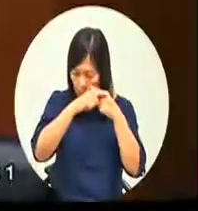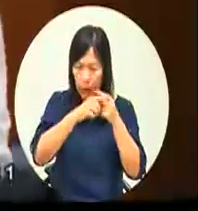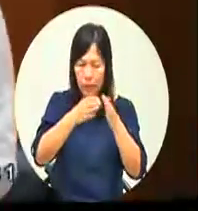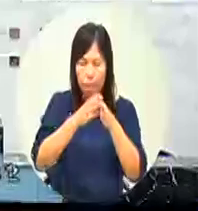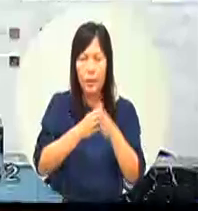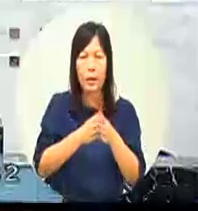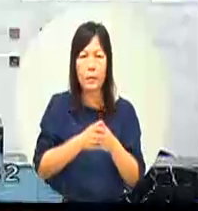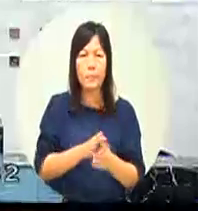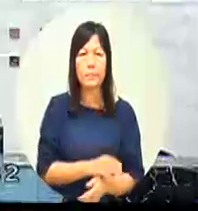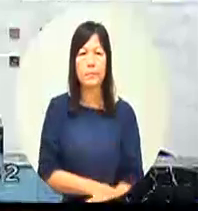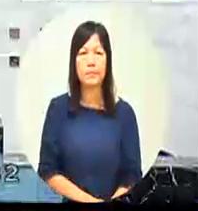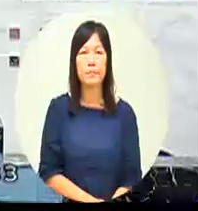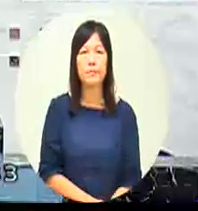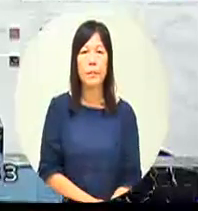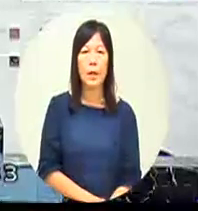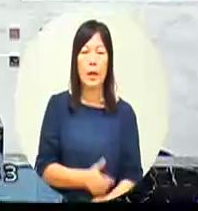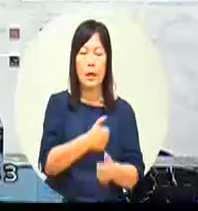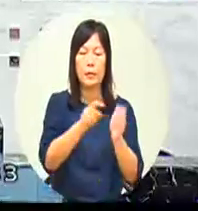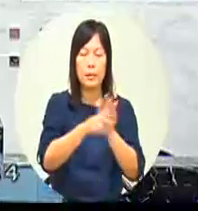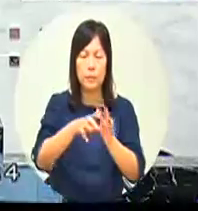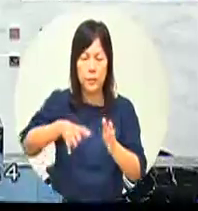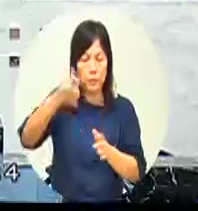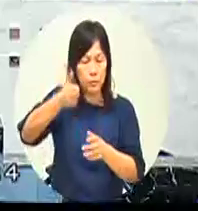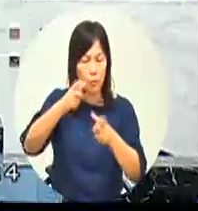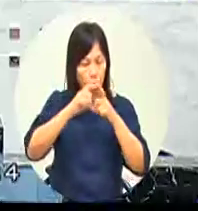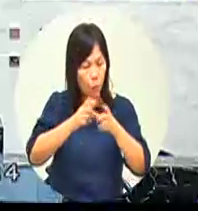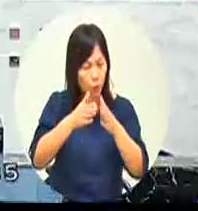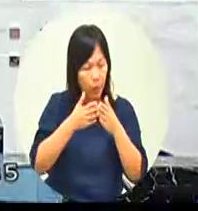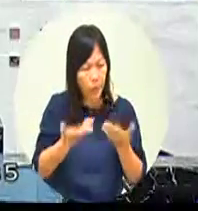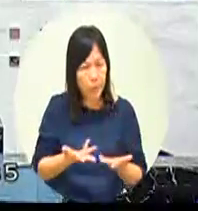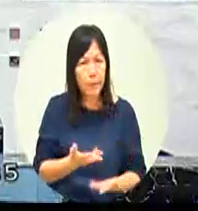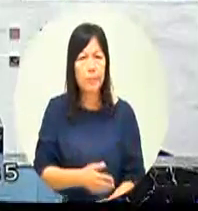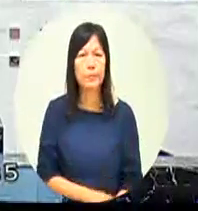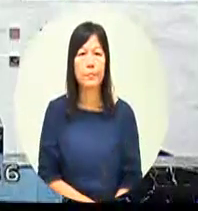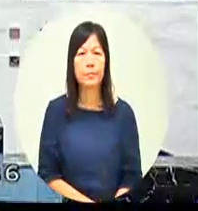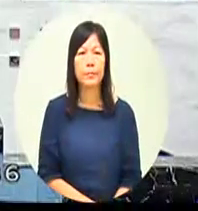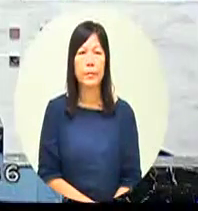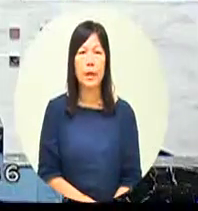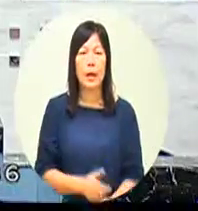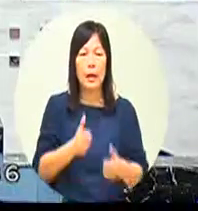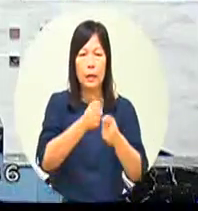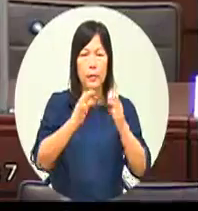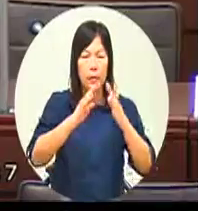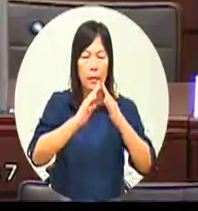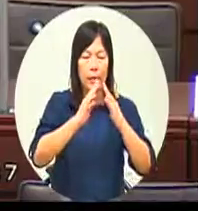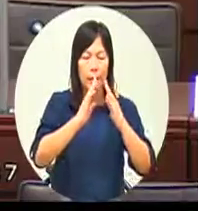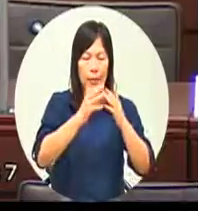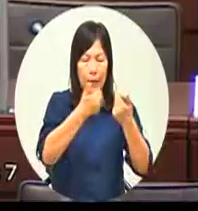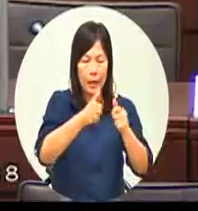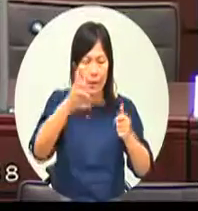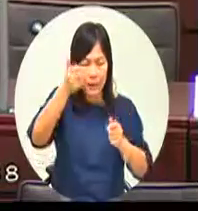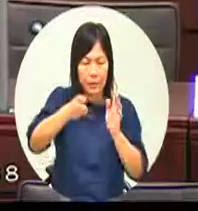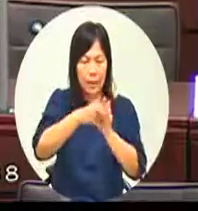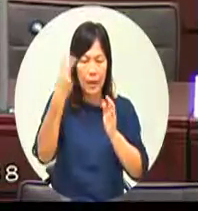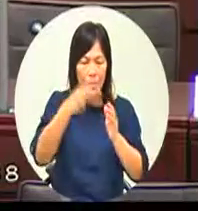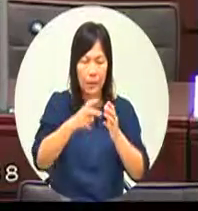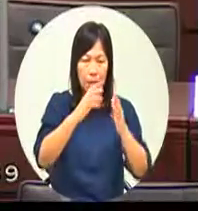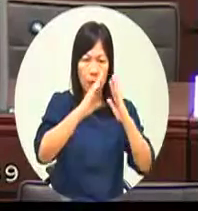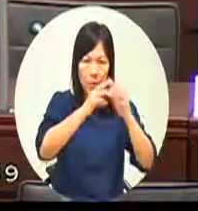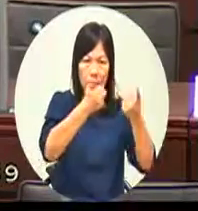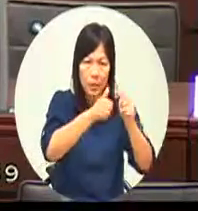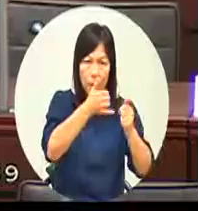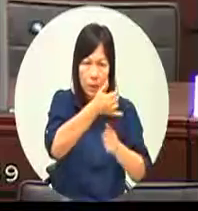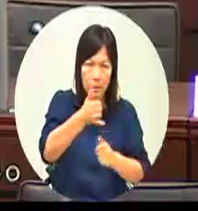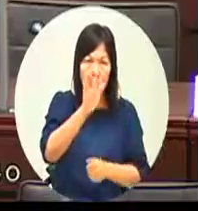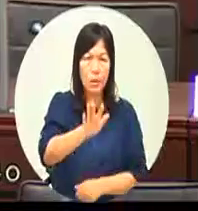谢谢。 谢谢局长，要不要回应？ 谢谢议长，谢谢议员。刚刚